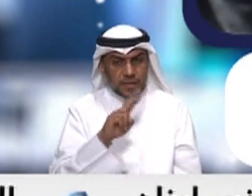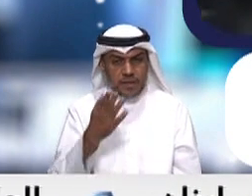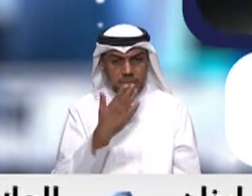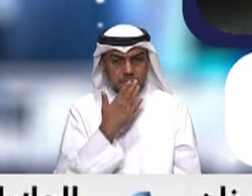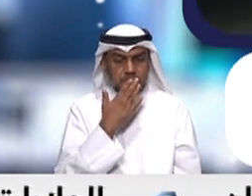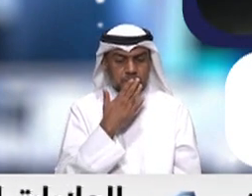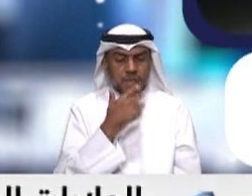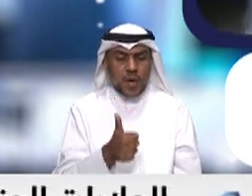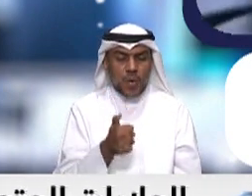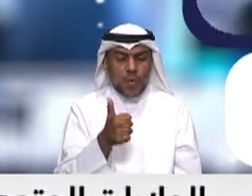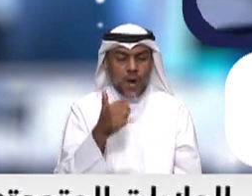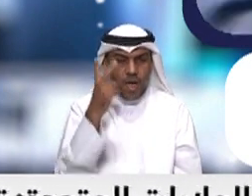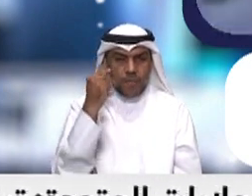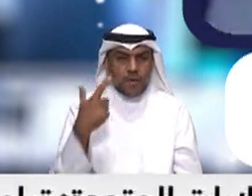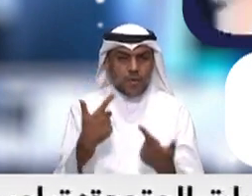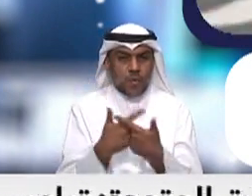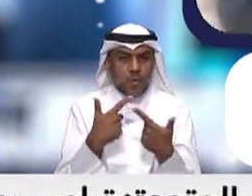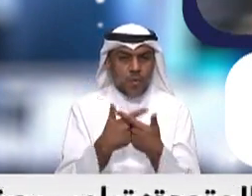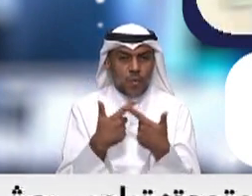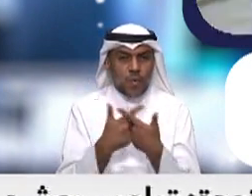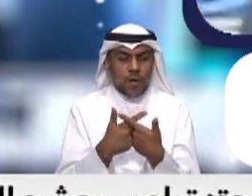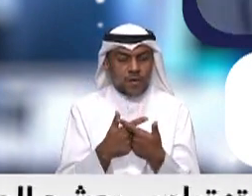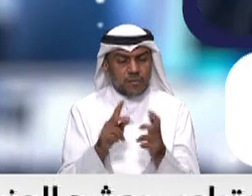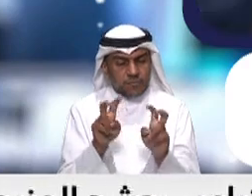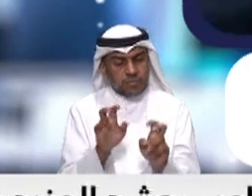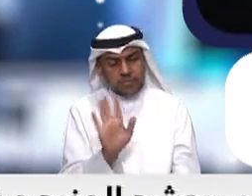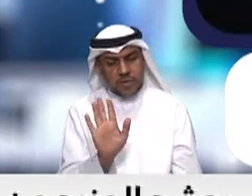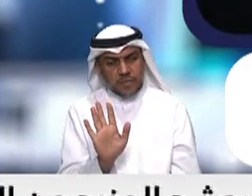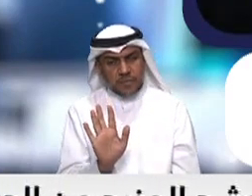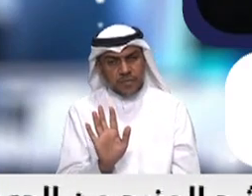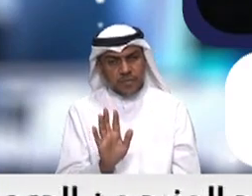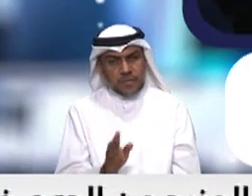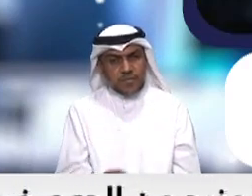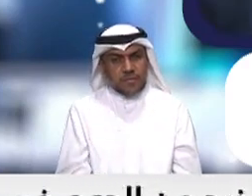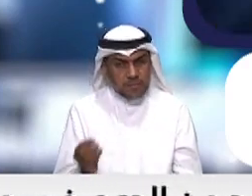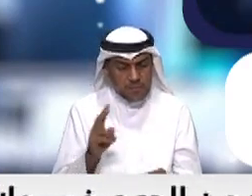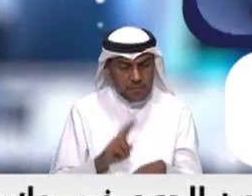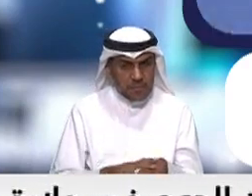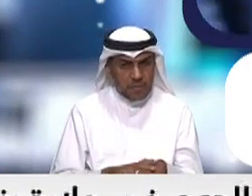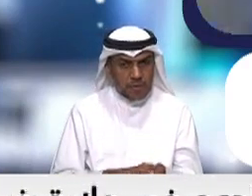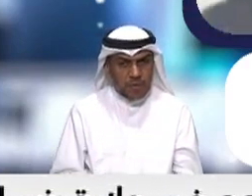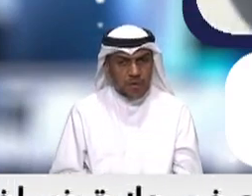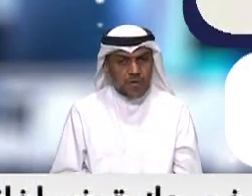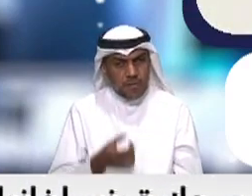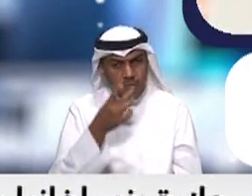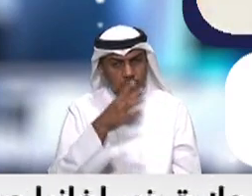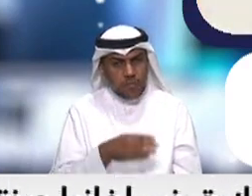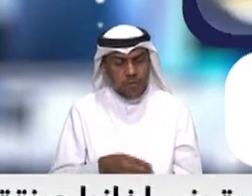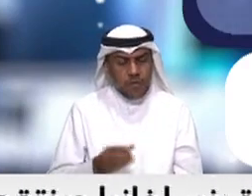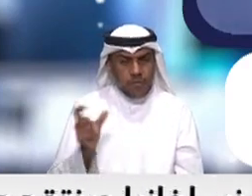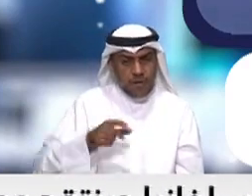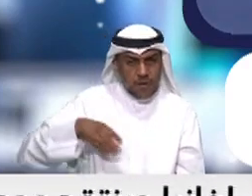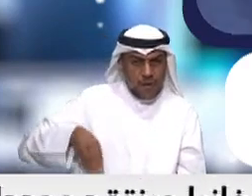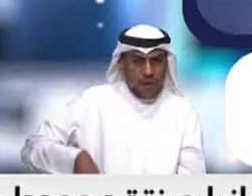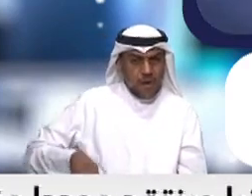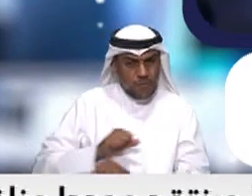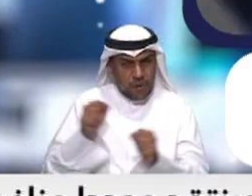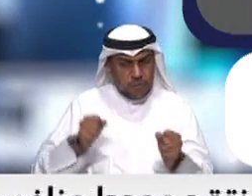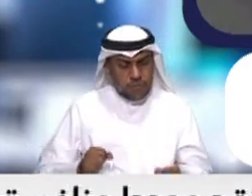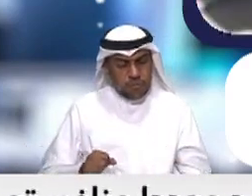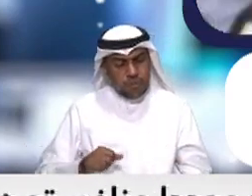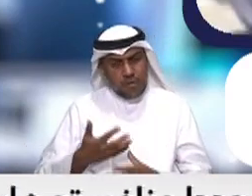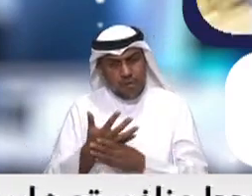ثم بعد ذلك بعد عمليات الاغتيال واسعة النطاق بعمليات البيجرز ثم اللاسلكي ثم